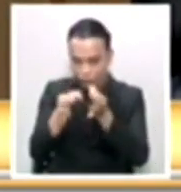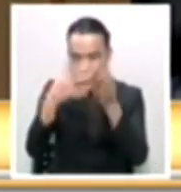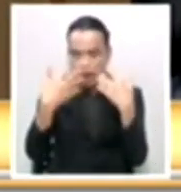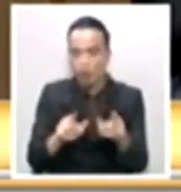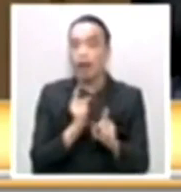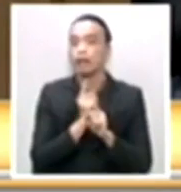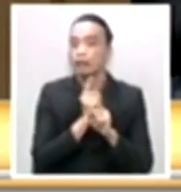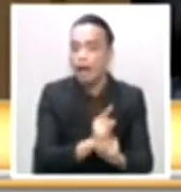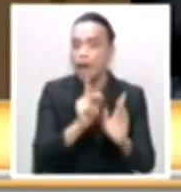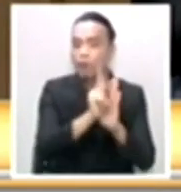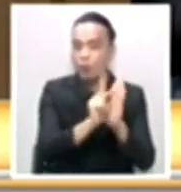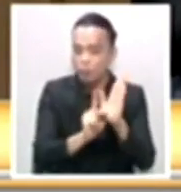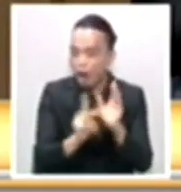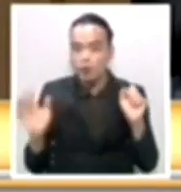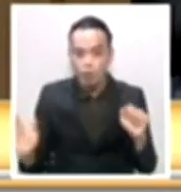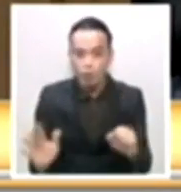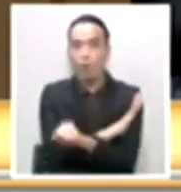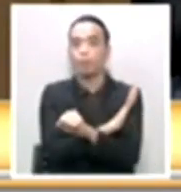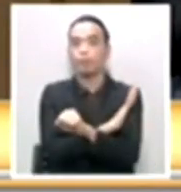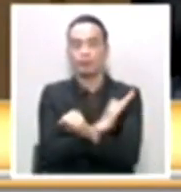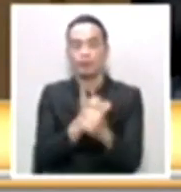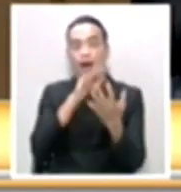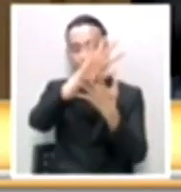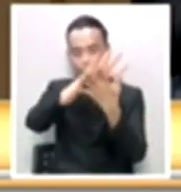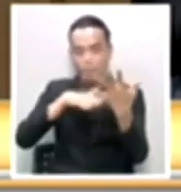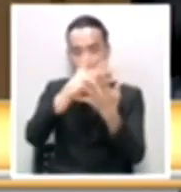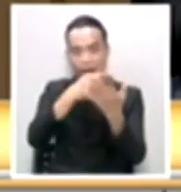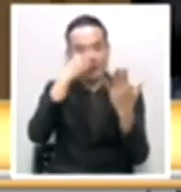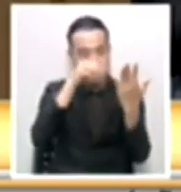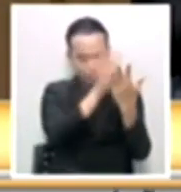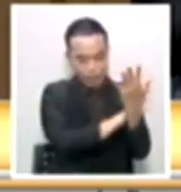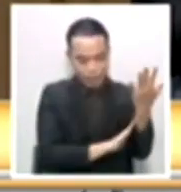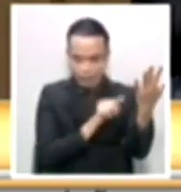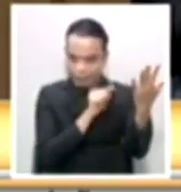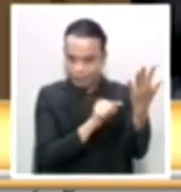างครบถ้วนอย่างไรก็ตามผังเมืองที่เราออกมานั้น